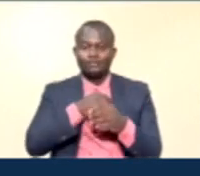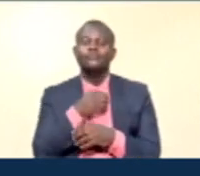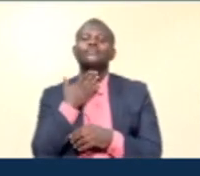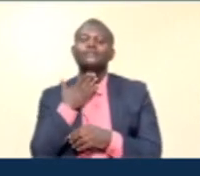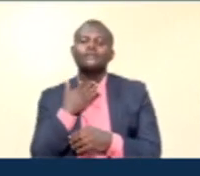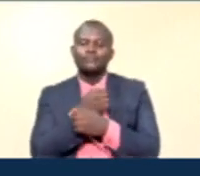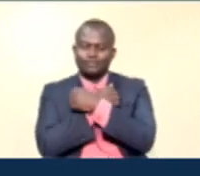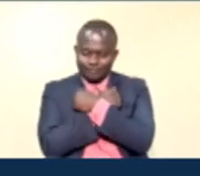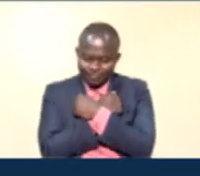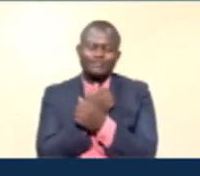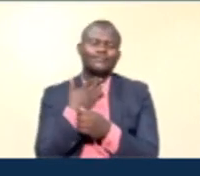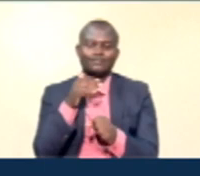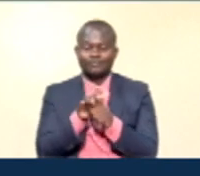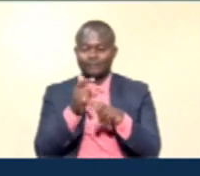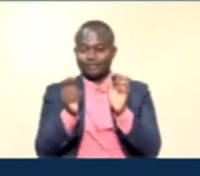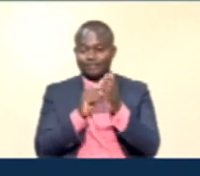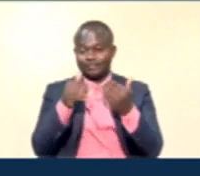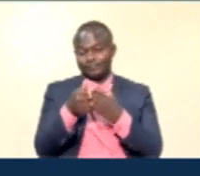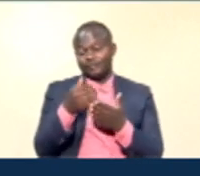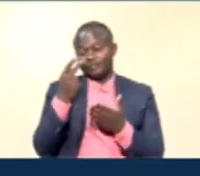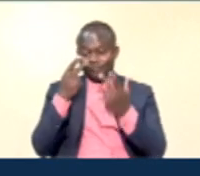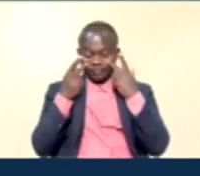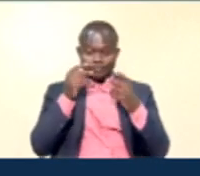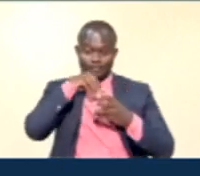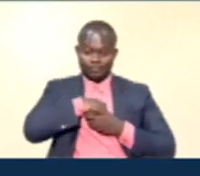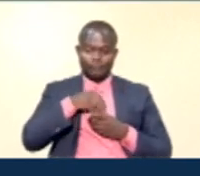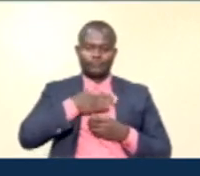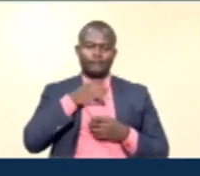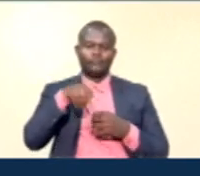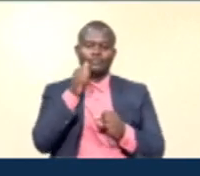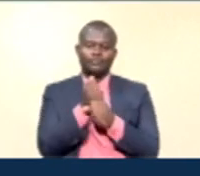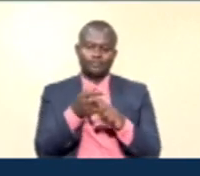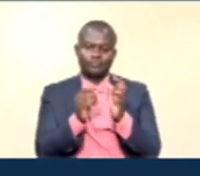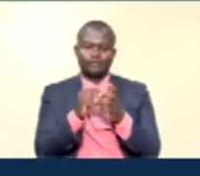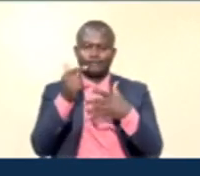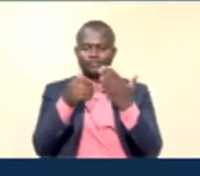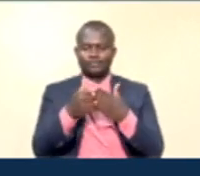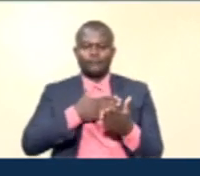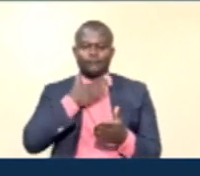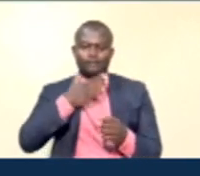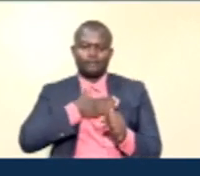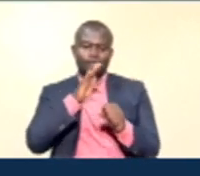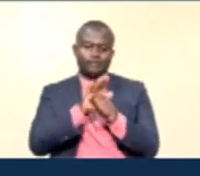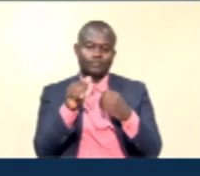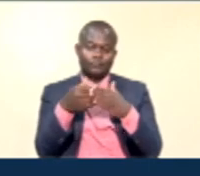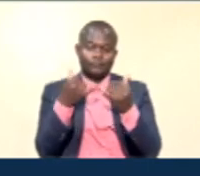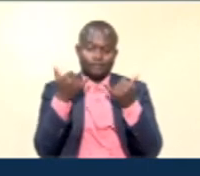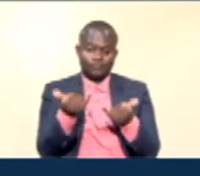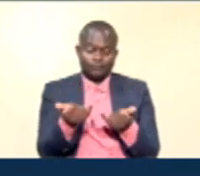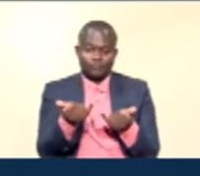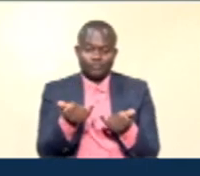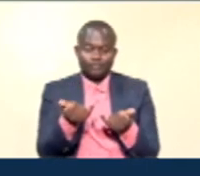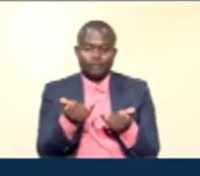mbishaka kandi kubera yuko numva ko bindimo ngomba kubikora ikintu nishimira cyane nuko